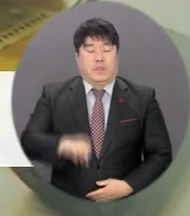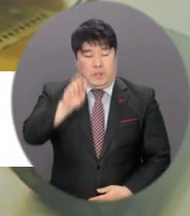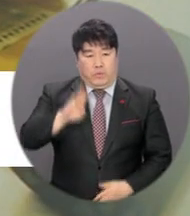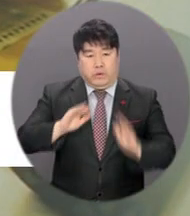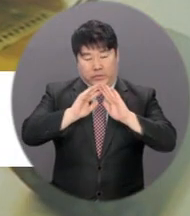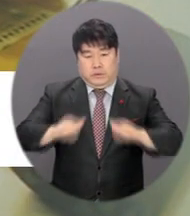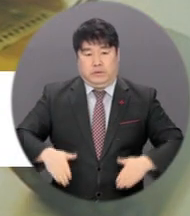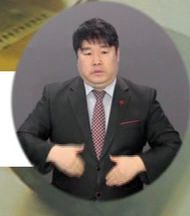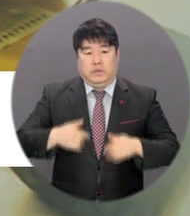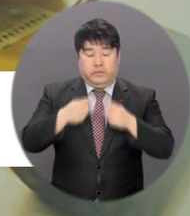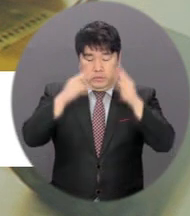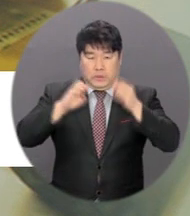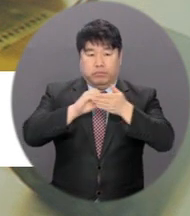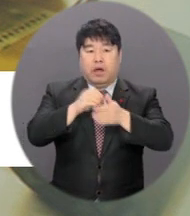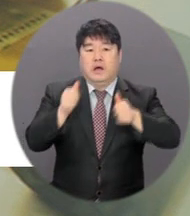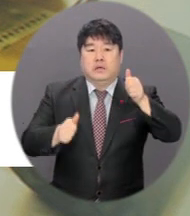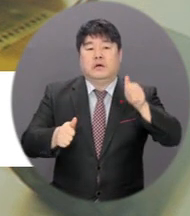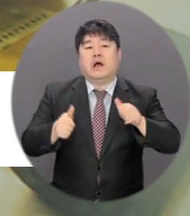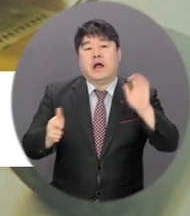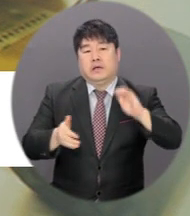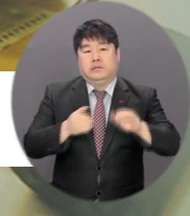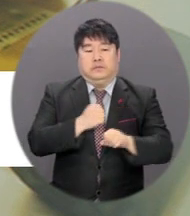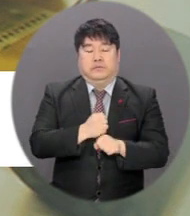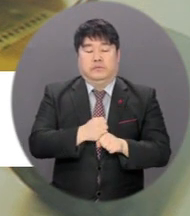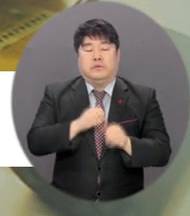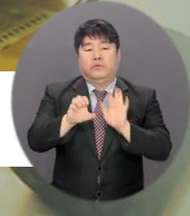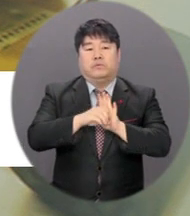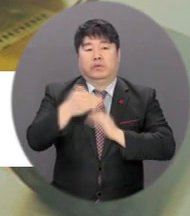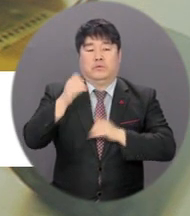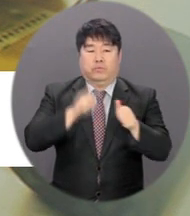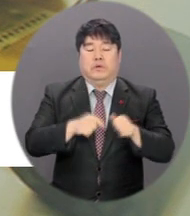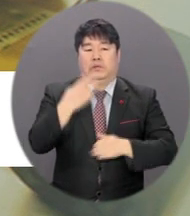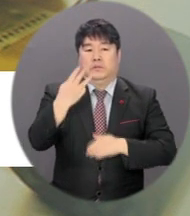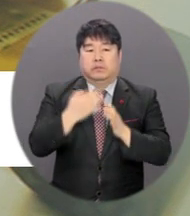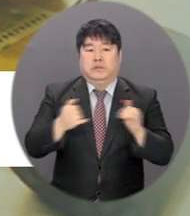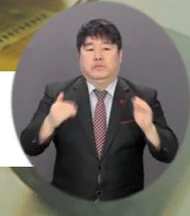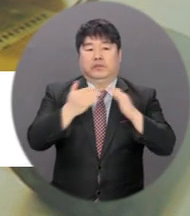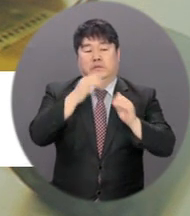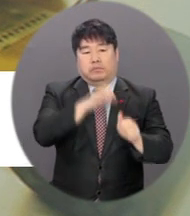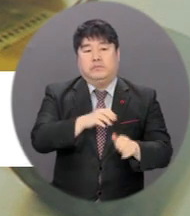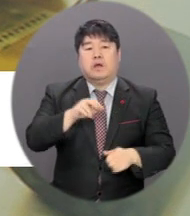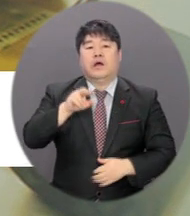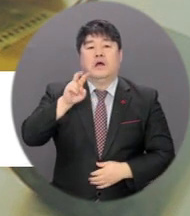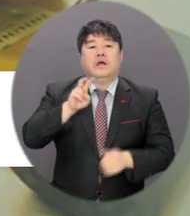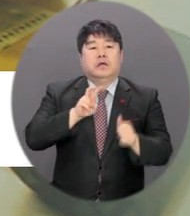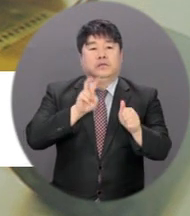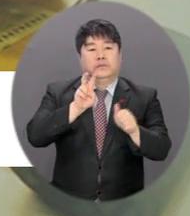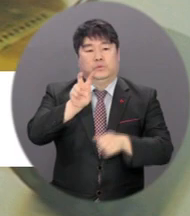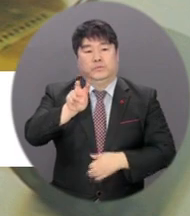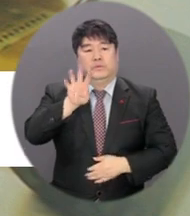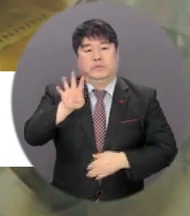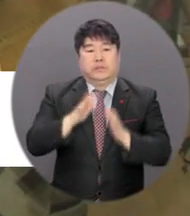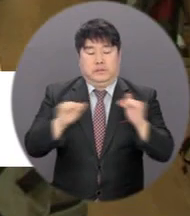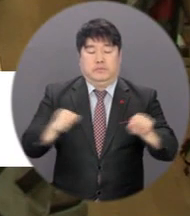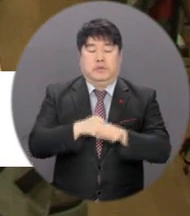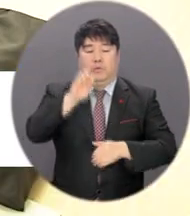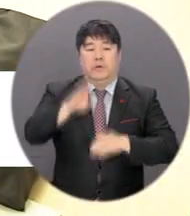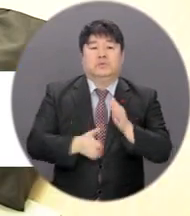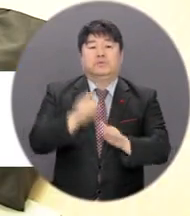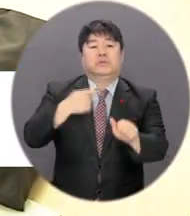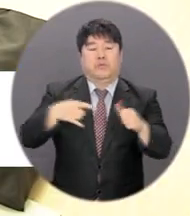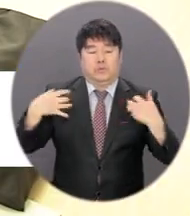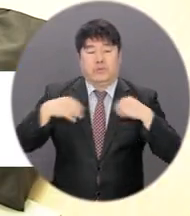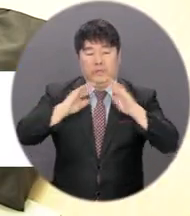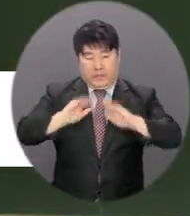광주와 전남은 수능 수험생 가운데 코로나19 확진자는 3명이고 자가격리자는 24명으로 나타났습니다. 광주시